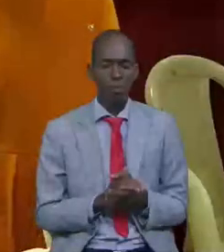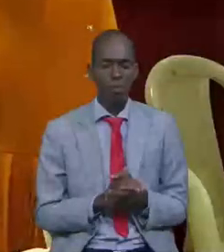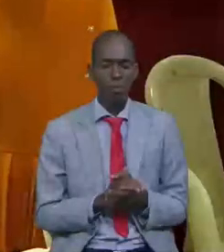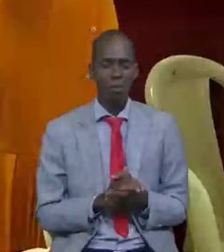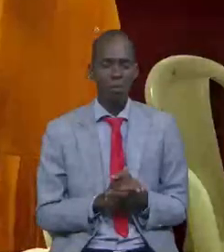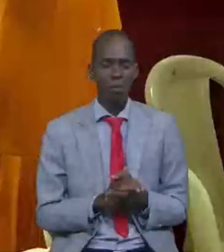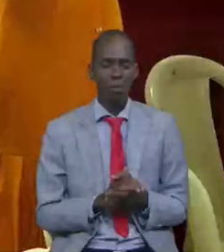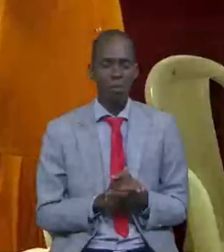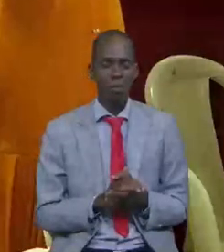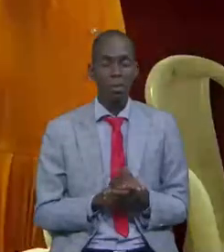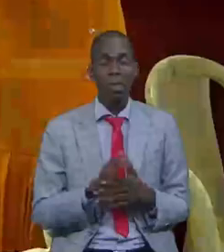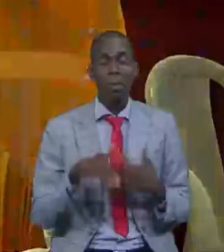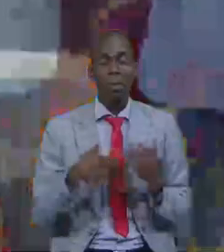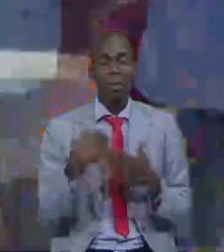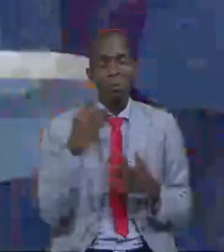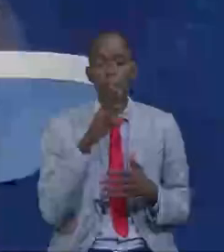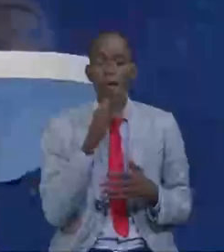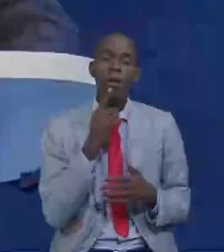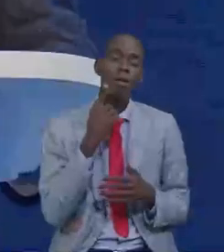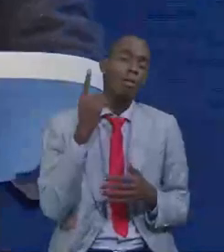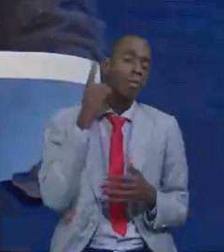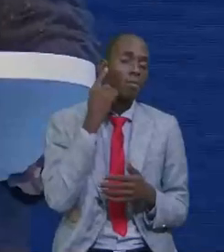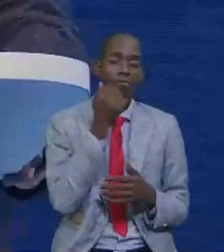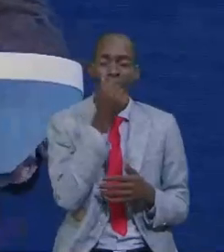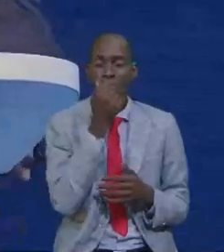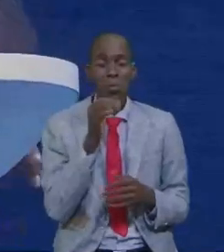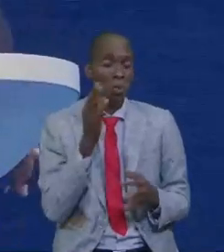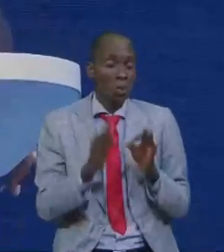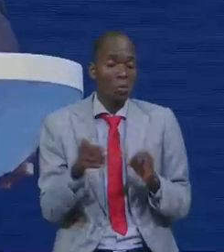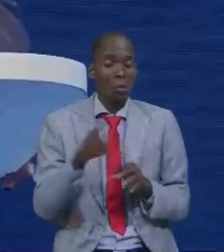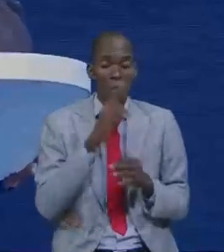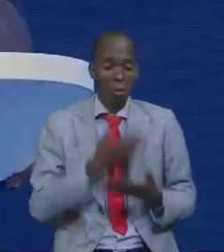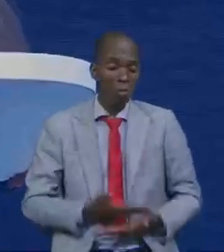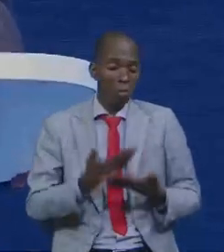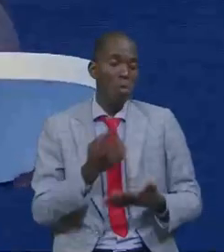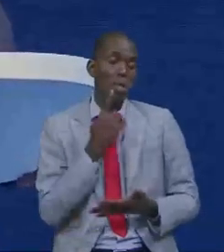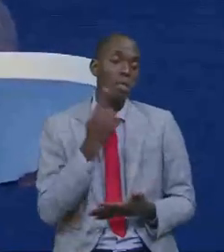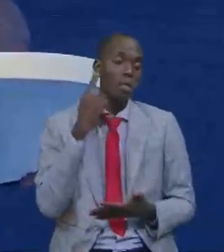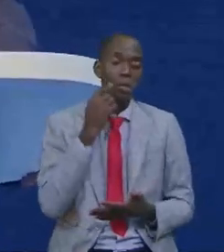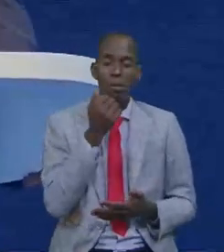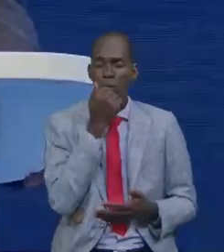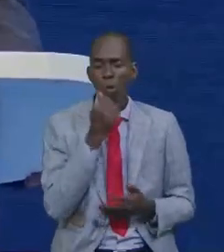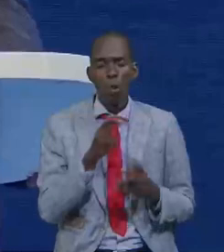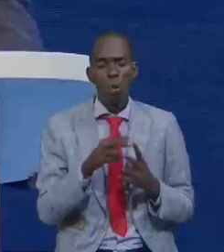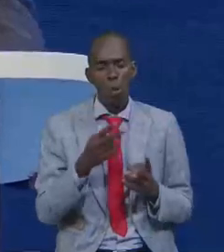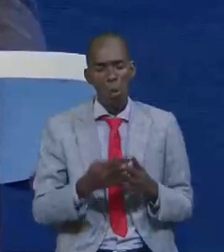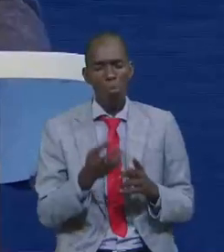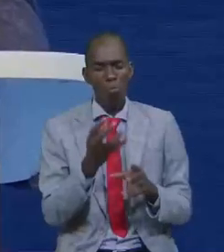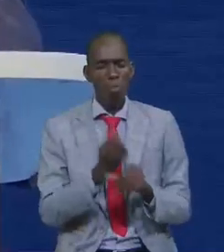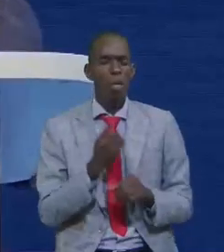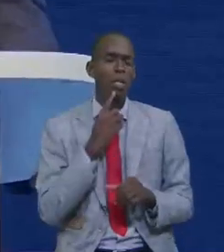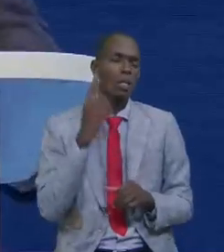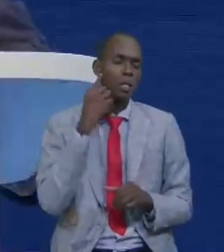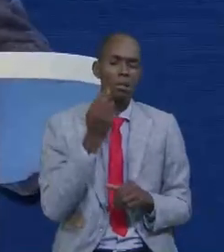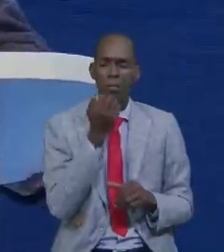Ceux qui sont sourds et muets, même s'ils étaient nés de cette manière, quand tu es venu, ou bien que